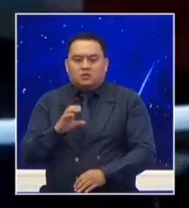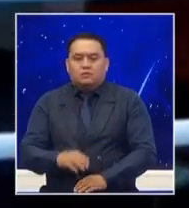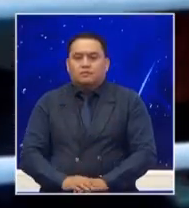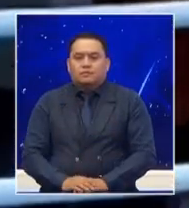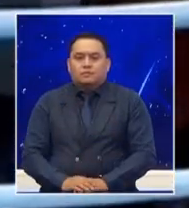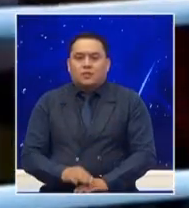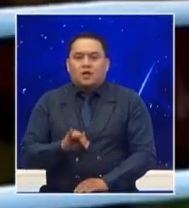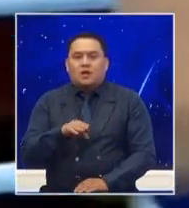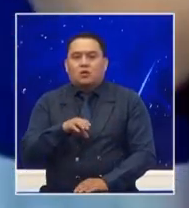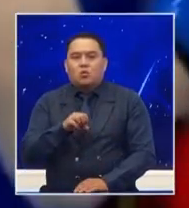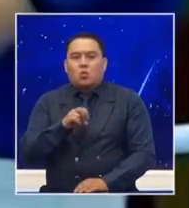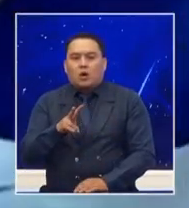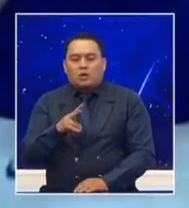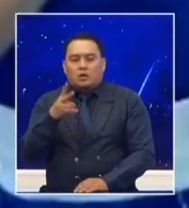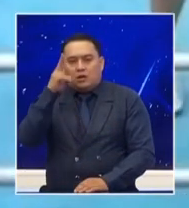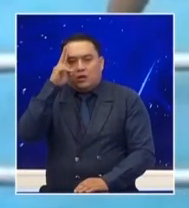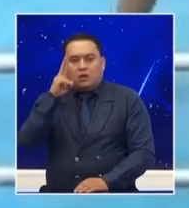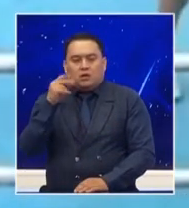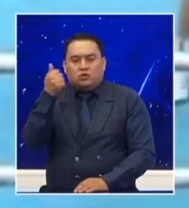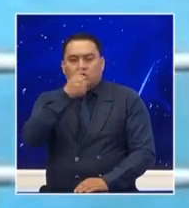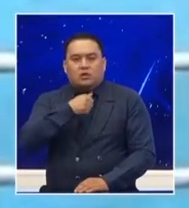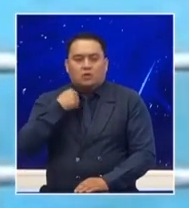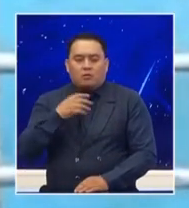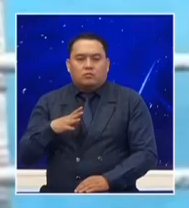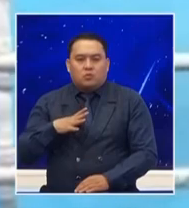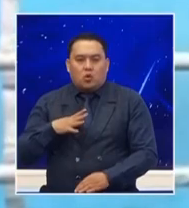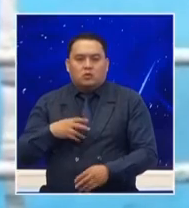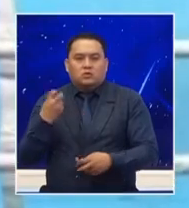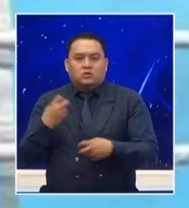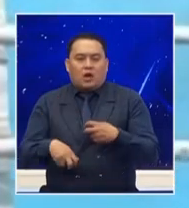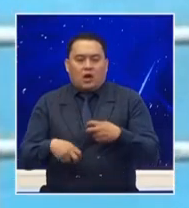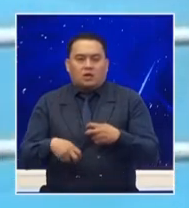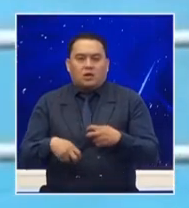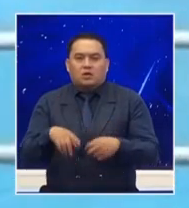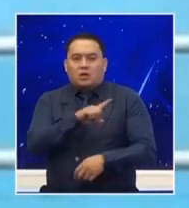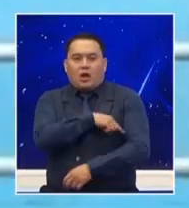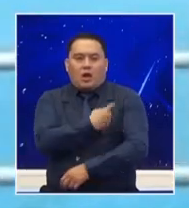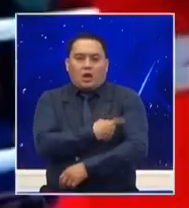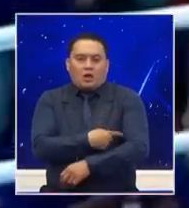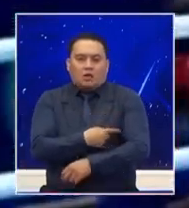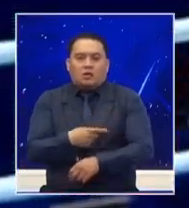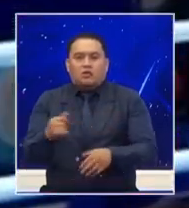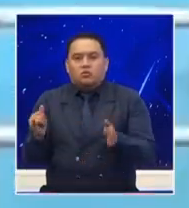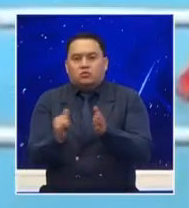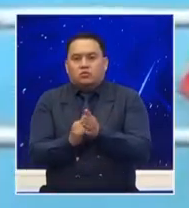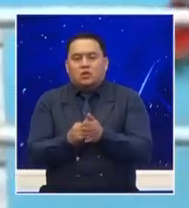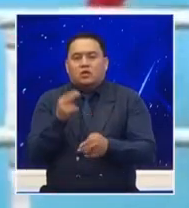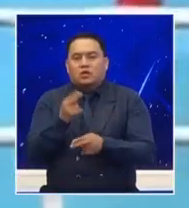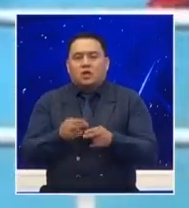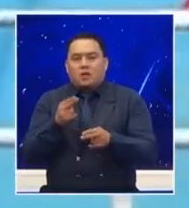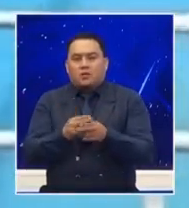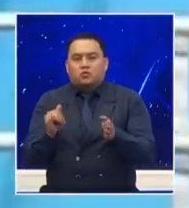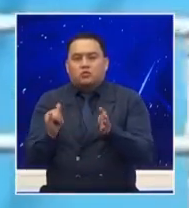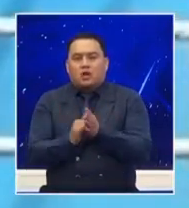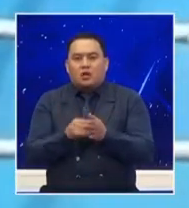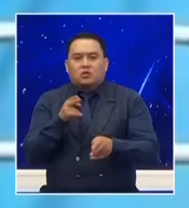Ертуған Зейнуллинов осынан 2 жыл бұрын оқыс құлап, сол жақ аяғы морсынған. Дәрігерлер жілігіне темір салып, күрделі ота жасаған.